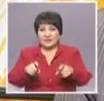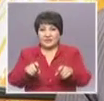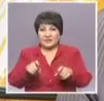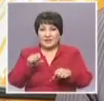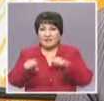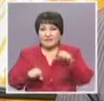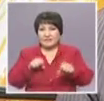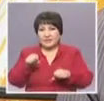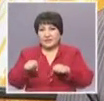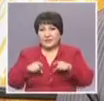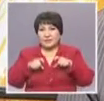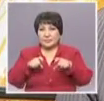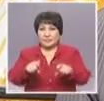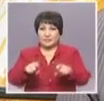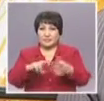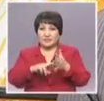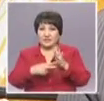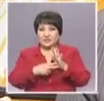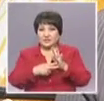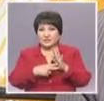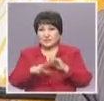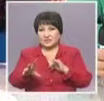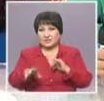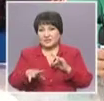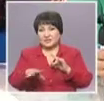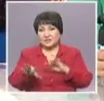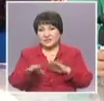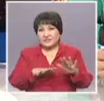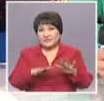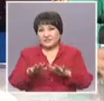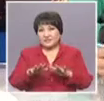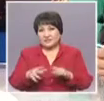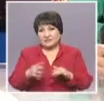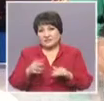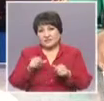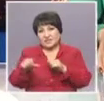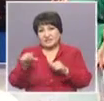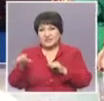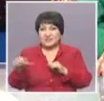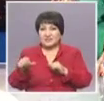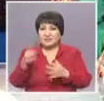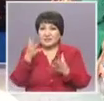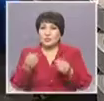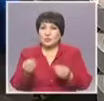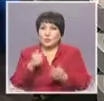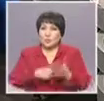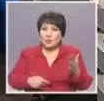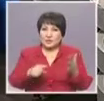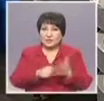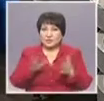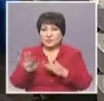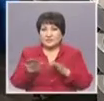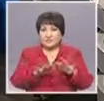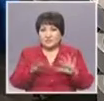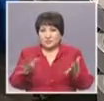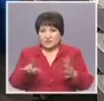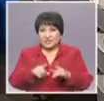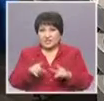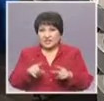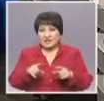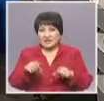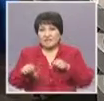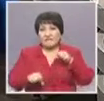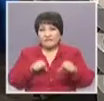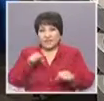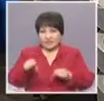велопробегов планируется провести, в частности, 20 к дню города у нас будет совершен велопробег. Кроме